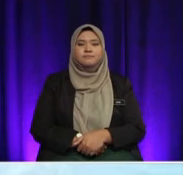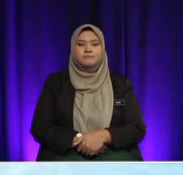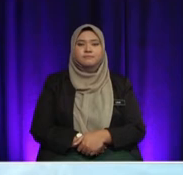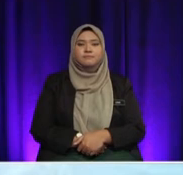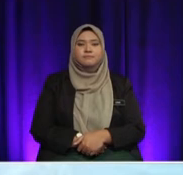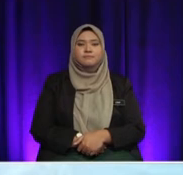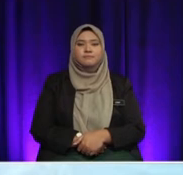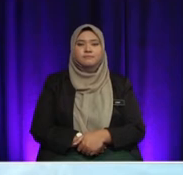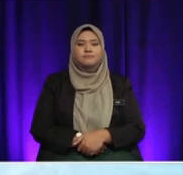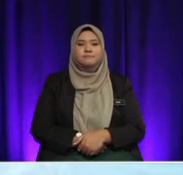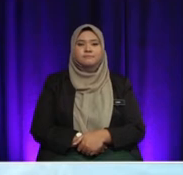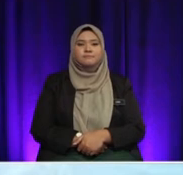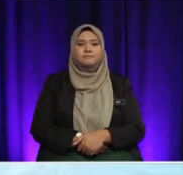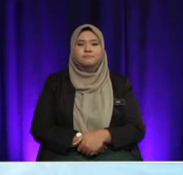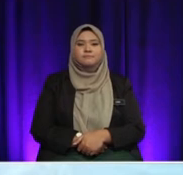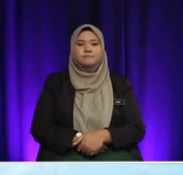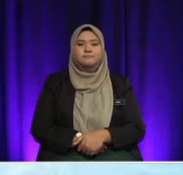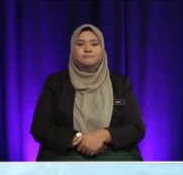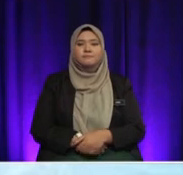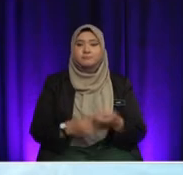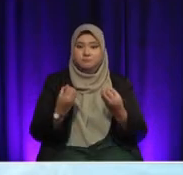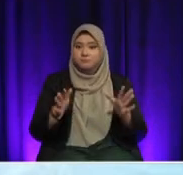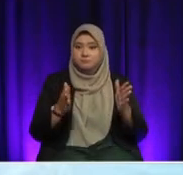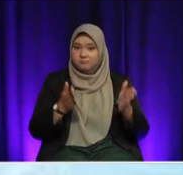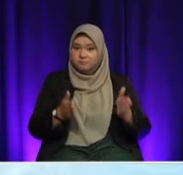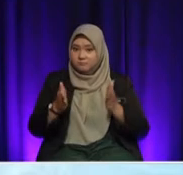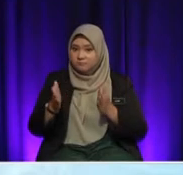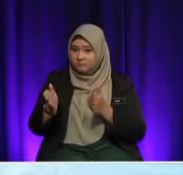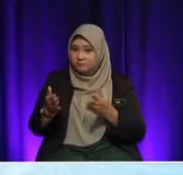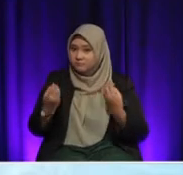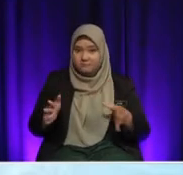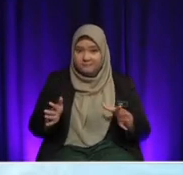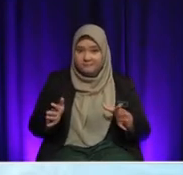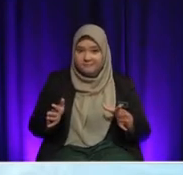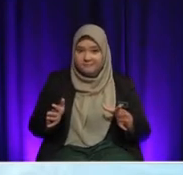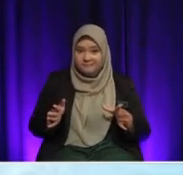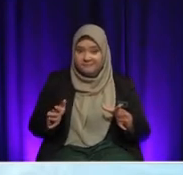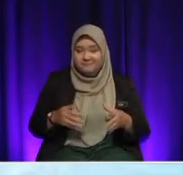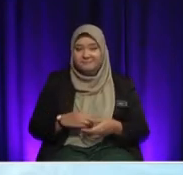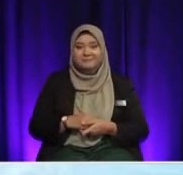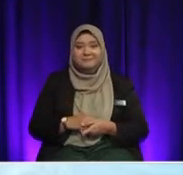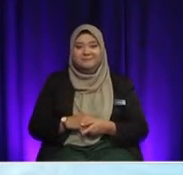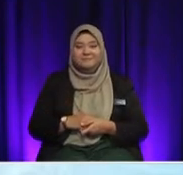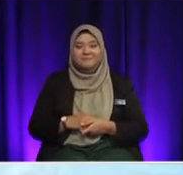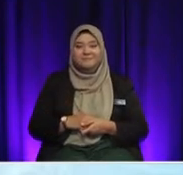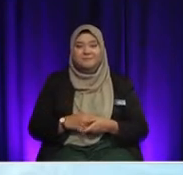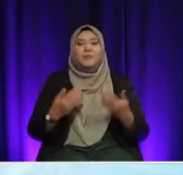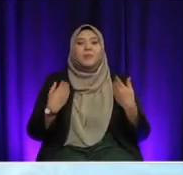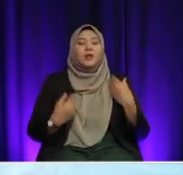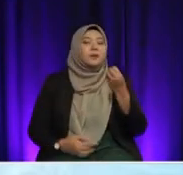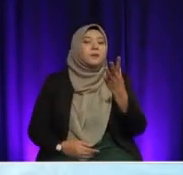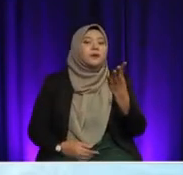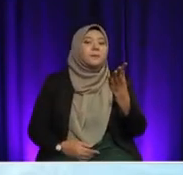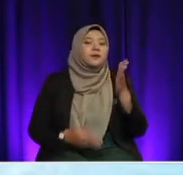iaitu menggaul isi ayam dengan kunyit dan garam. Baik. Langkah ketiga D, memerah isi ayam dengan bahan perapan